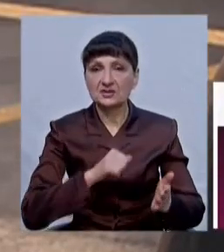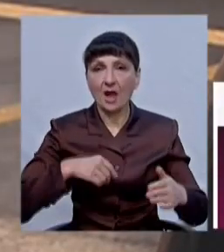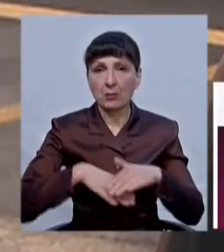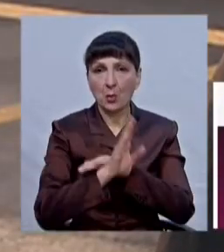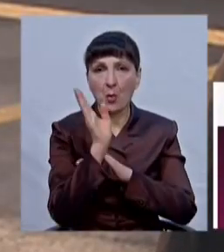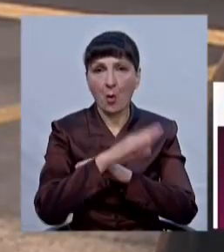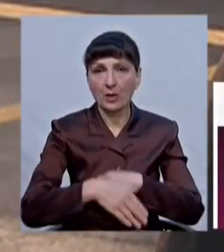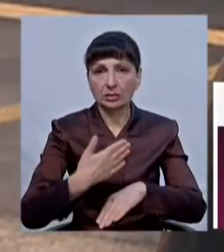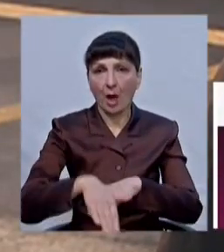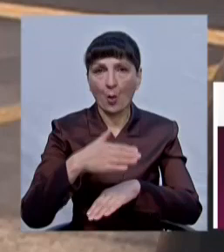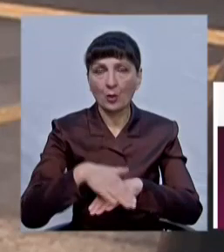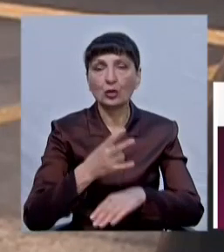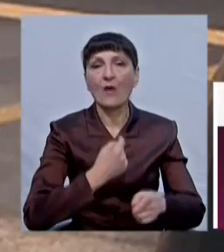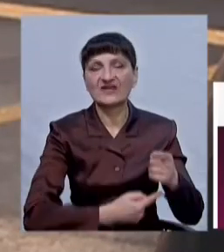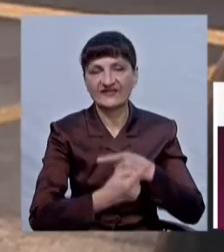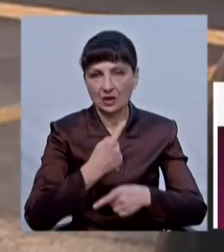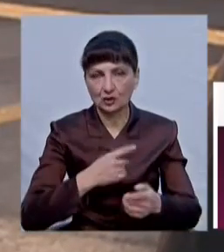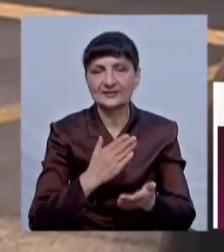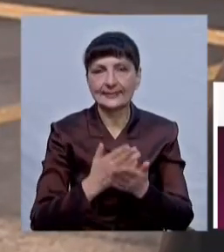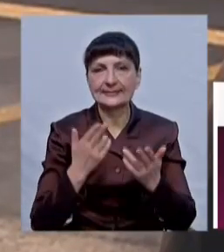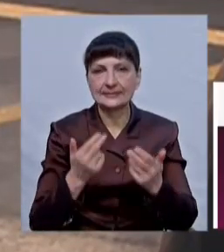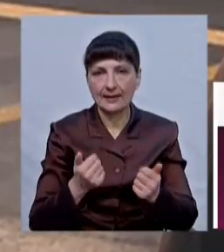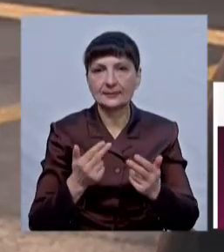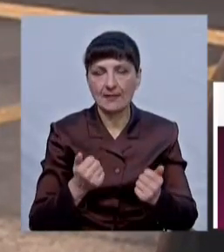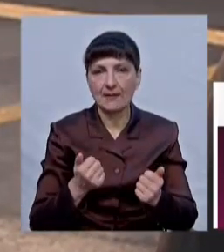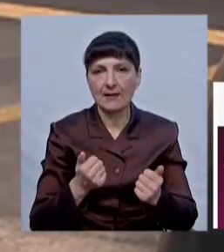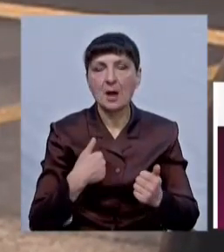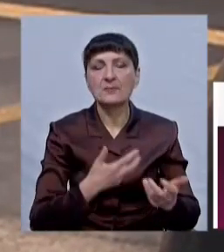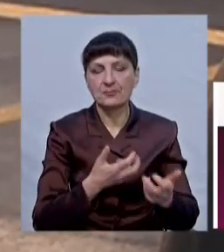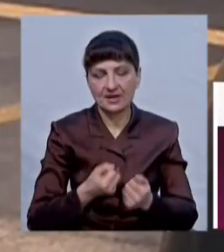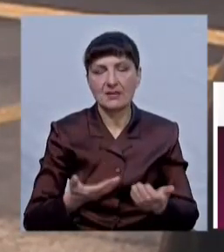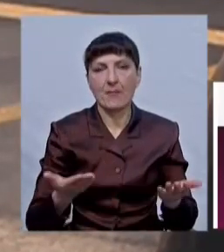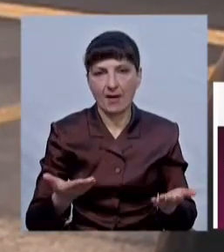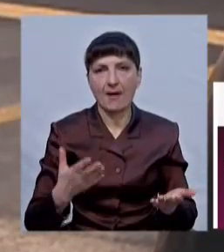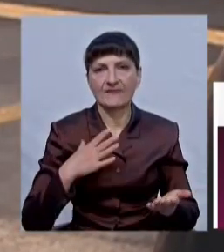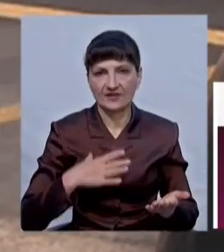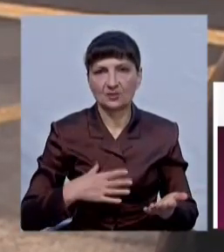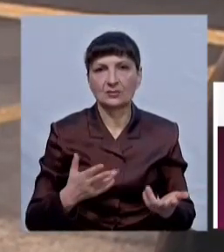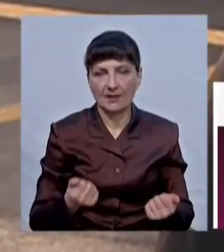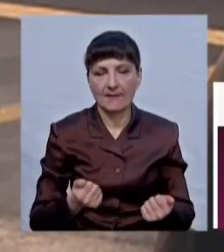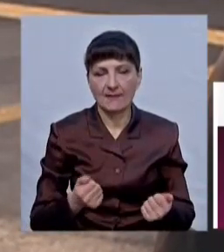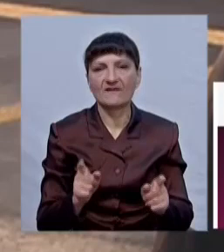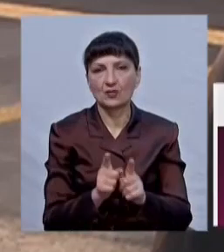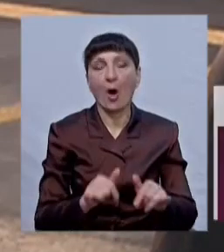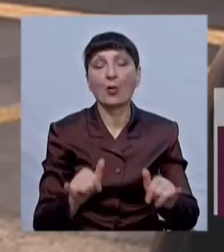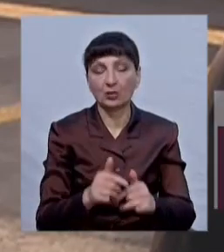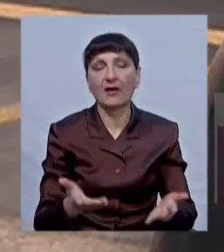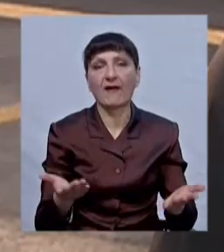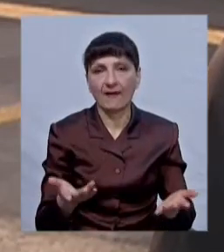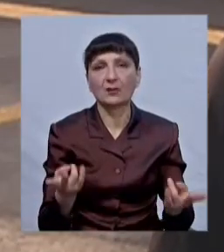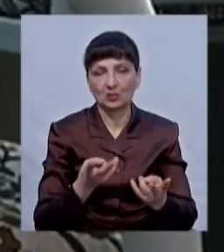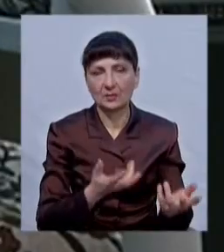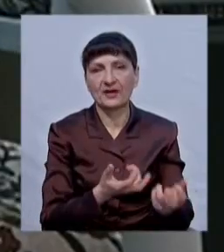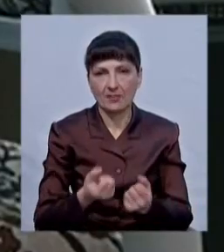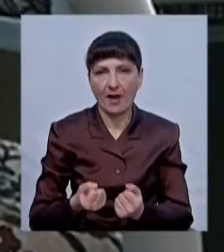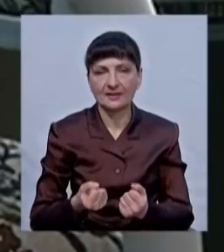но возвращаются, мы принимаем. Все равно принимаем, да? Куда мы денемся?